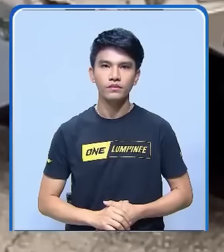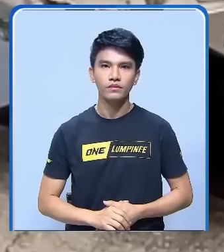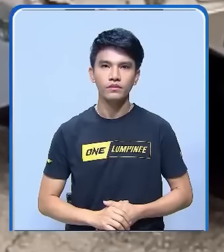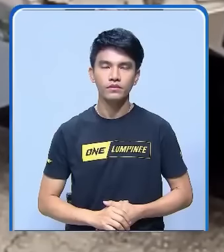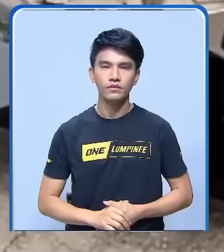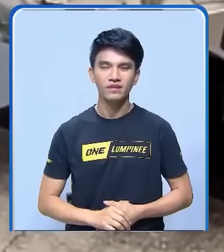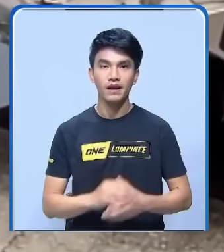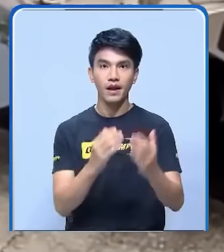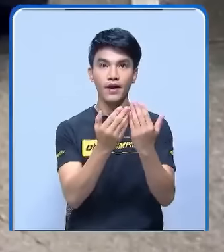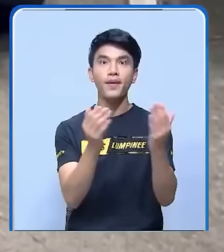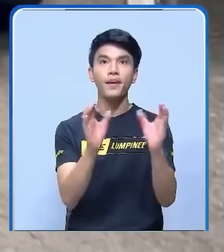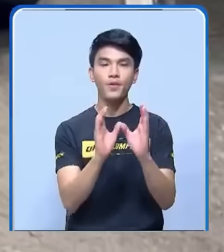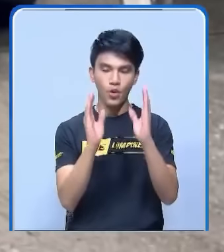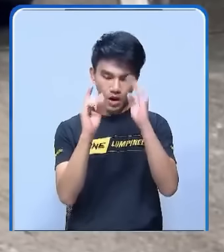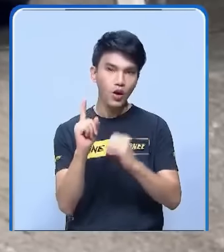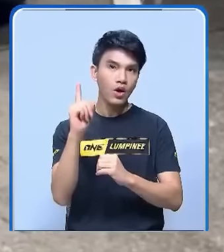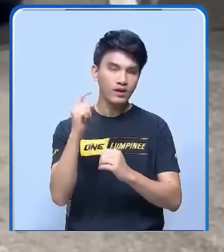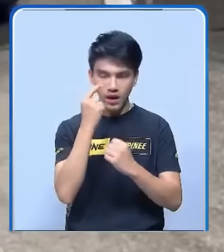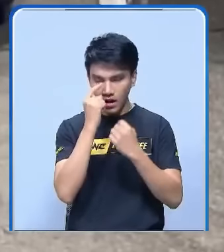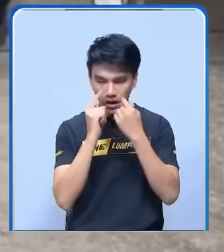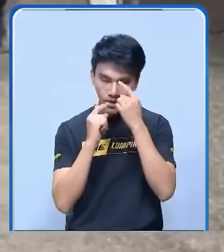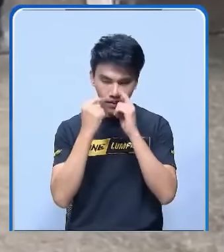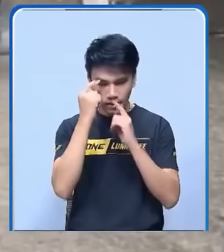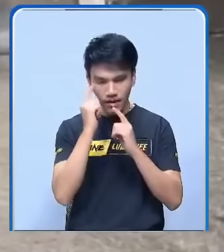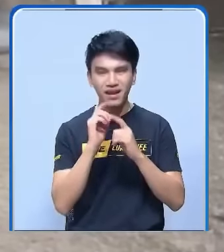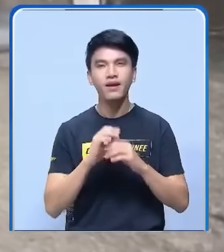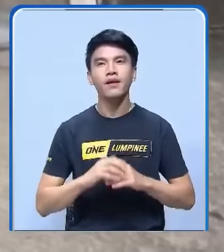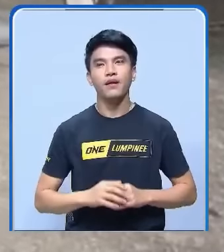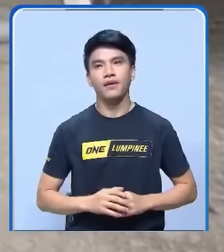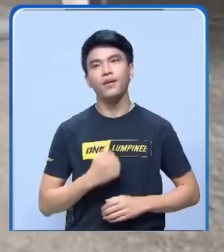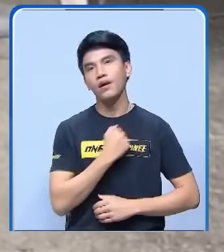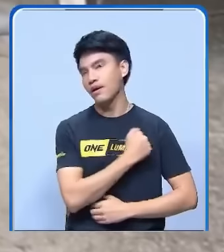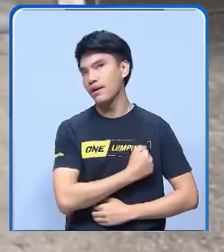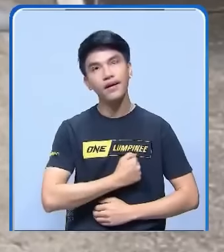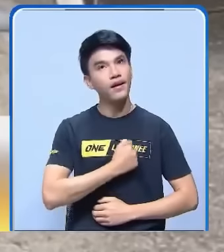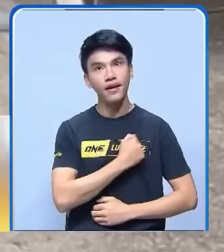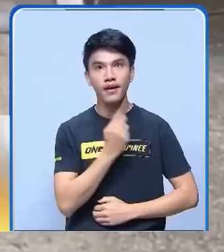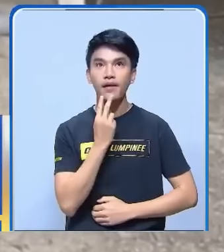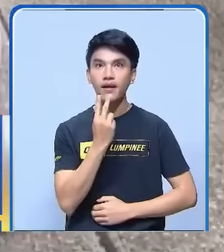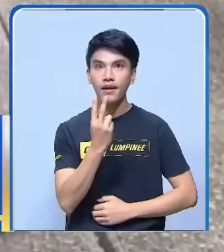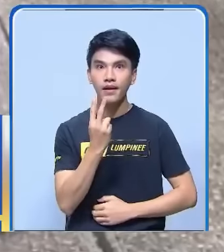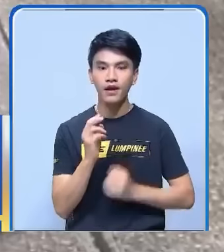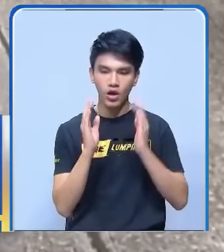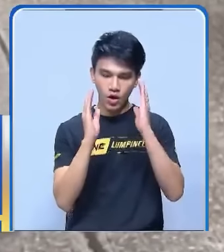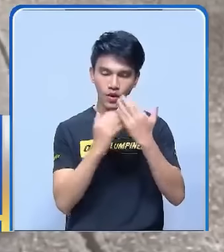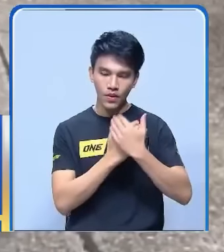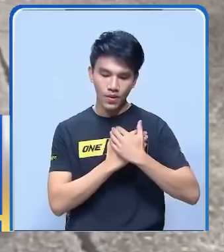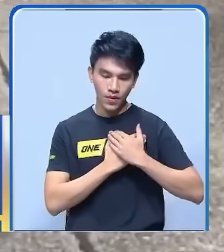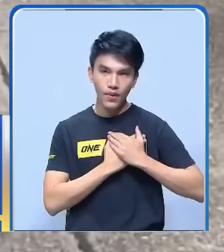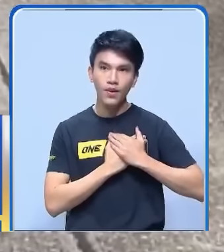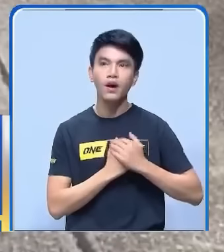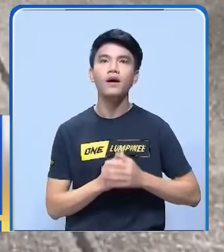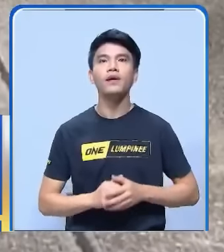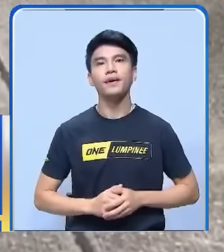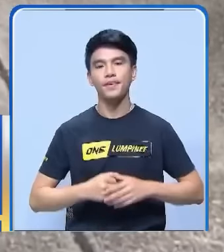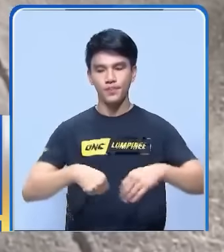ครอบครัวหนึ่งในผู้เสียชีวิตร้องไห้แทบขาดใจทำใจไม่ได้ครับเมื่อเห็นร่างของบุคคลอันเป็นที่รักถูกคลุมผ้าขาว